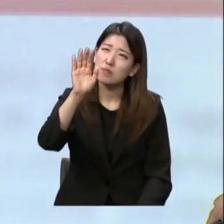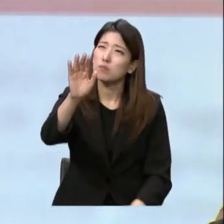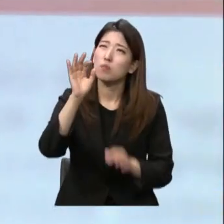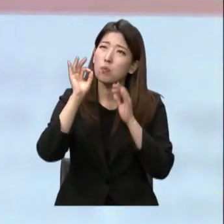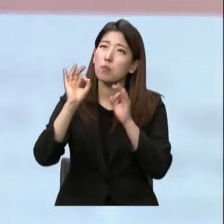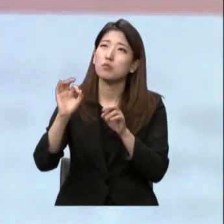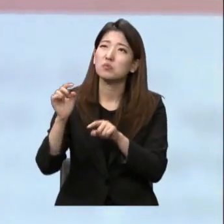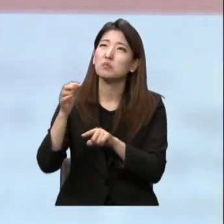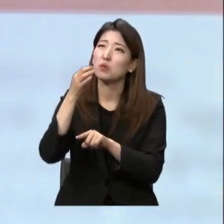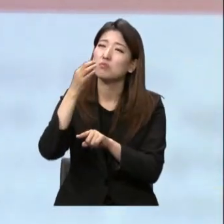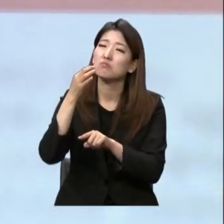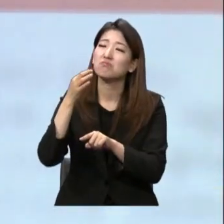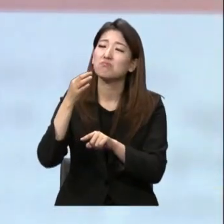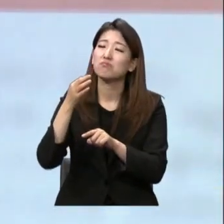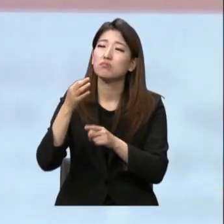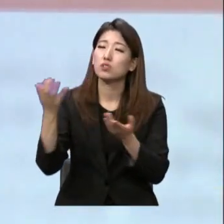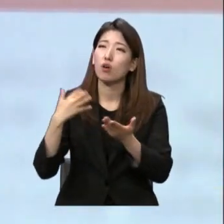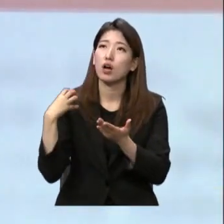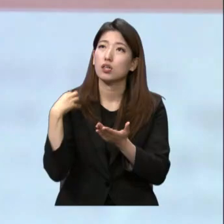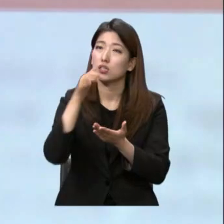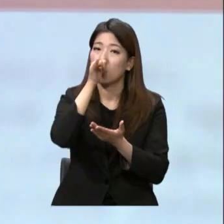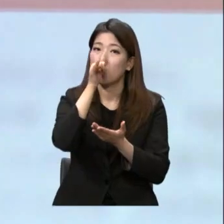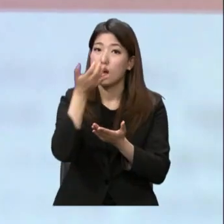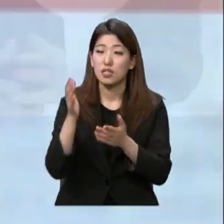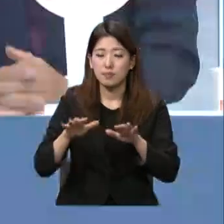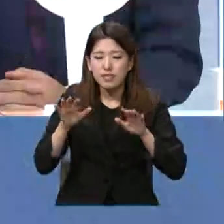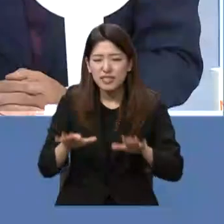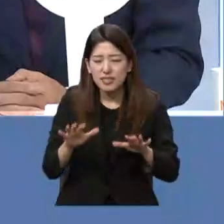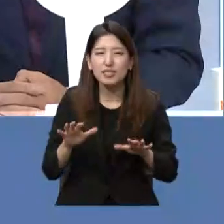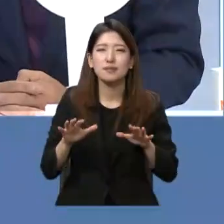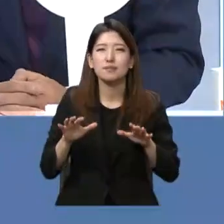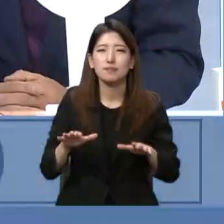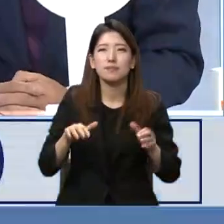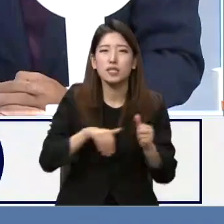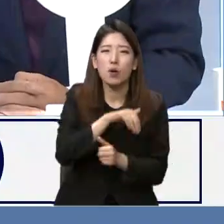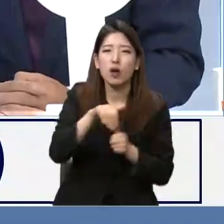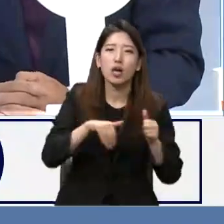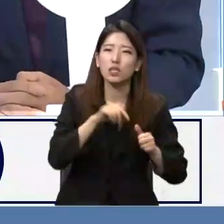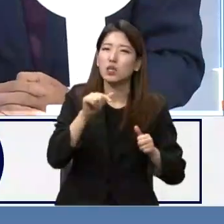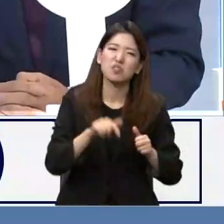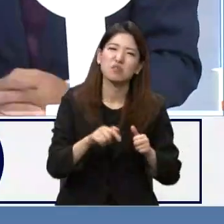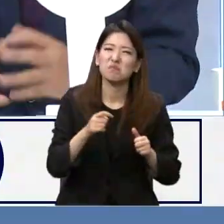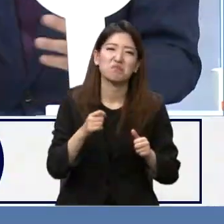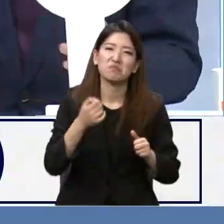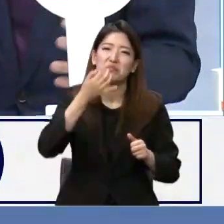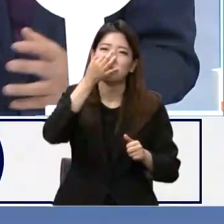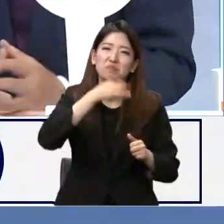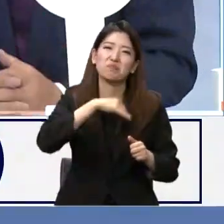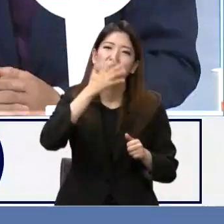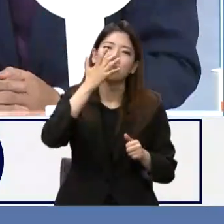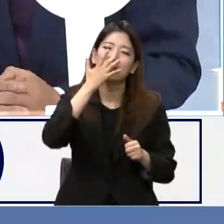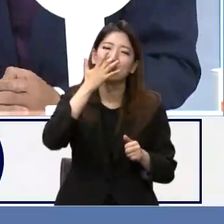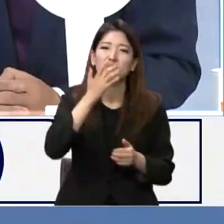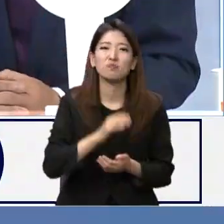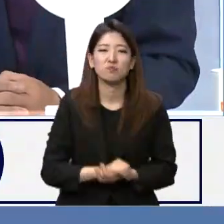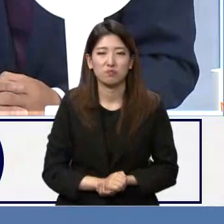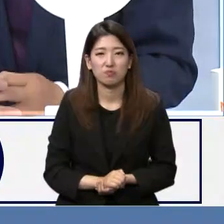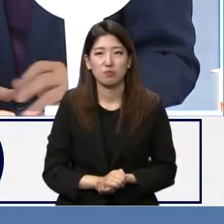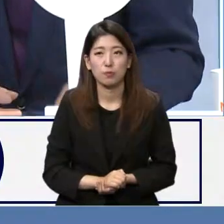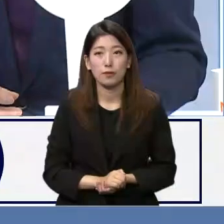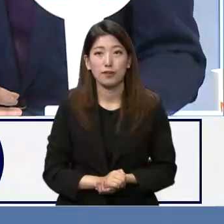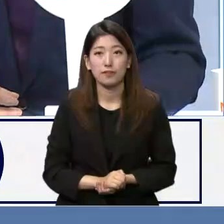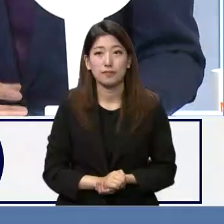일단은 현재 상태로 봐서는 좀 흩어져 있는 어떤 비명 그 반명의 확실한 어떤